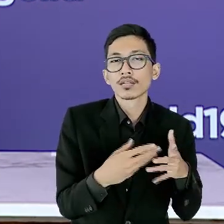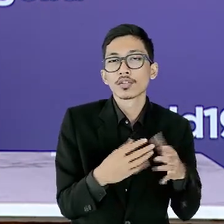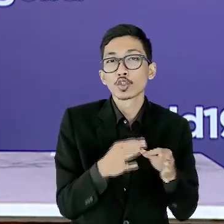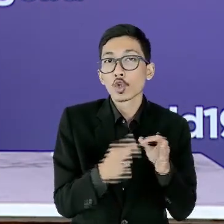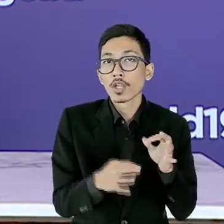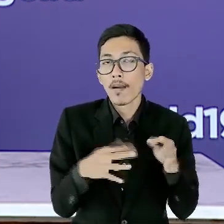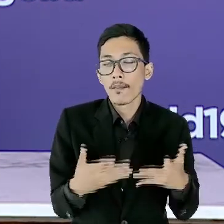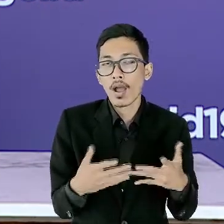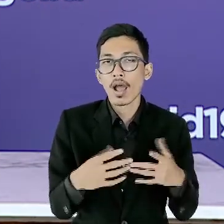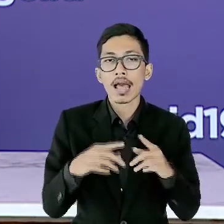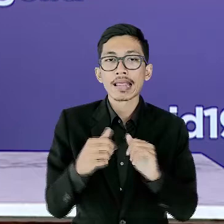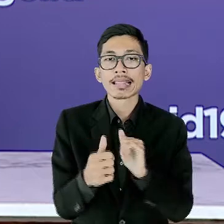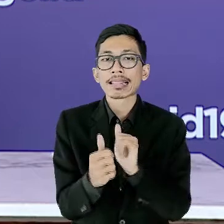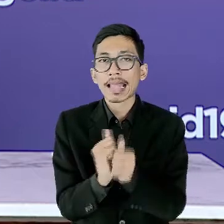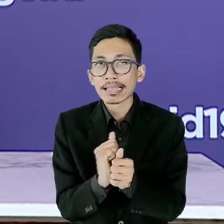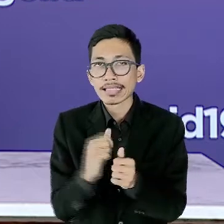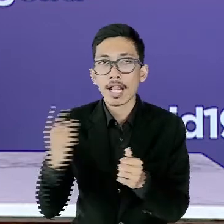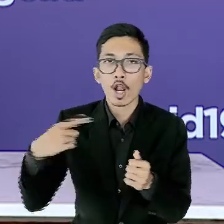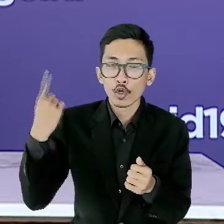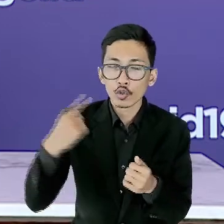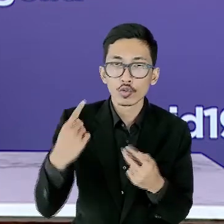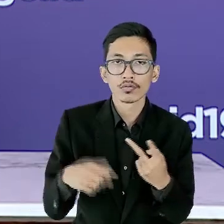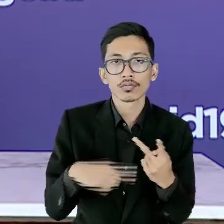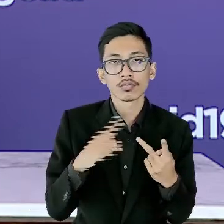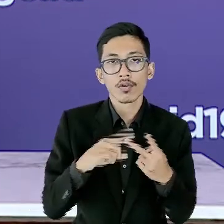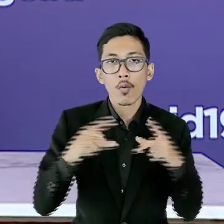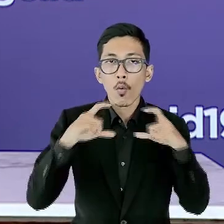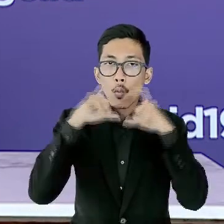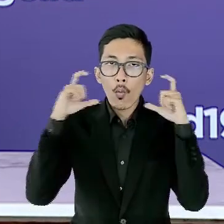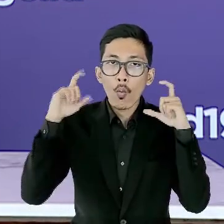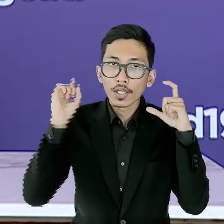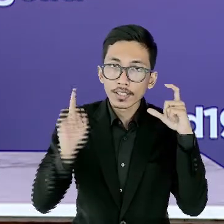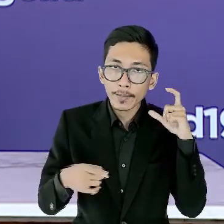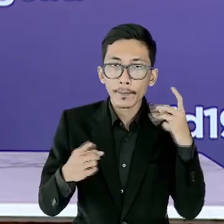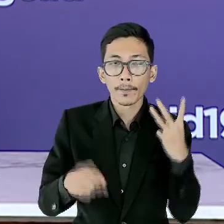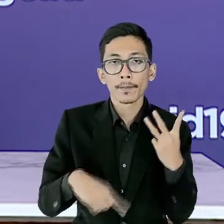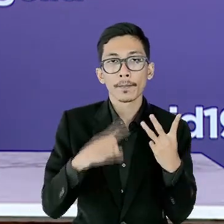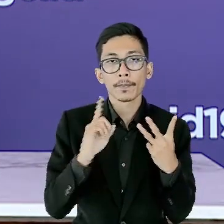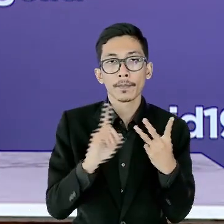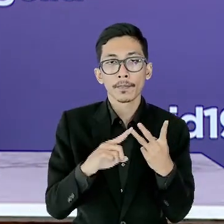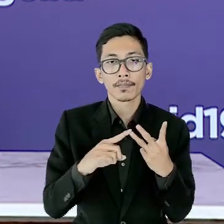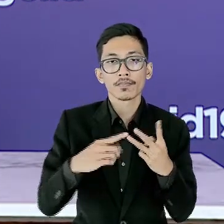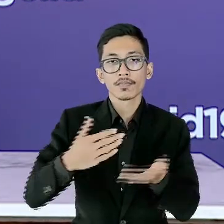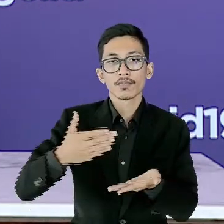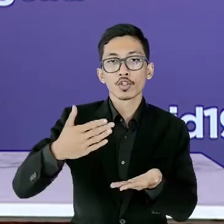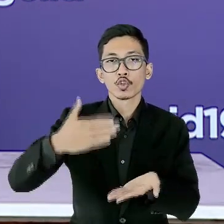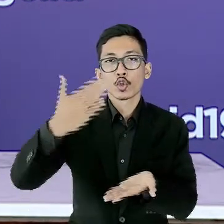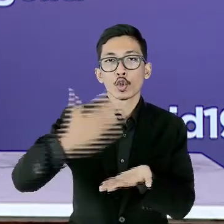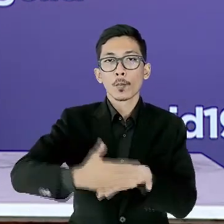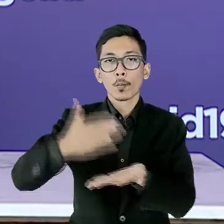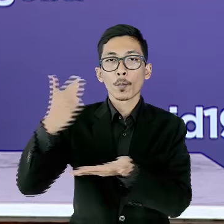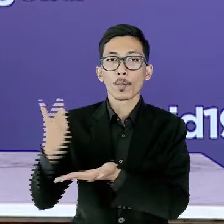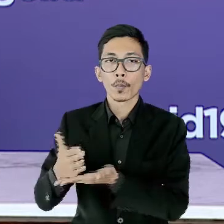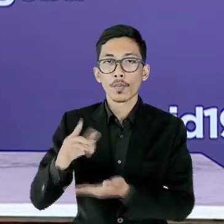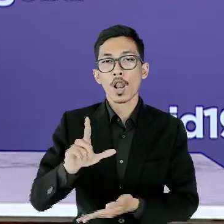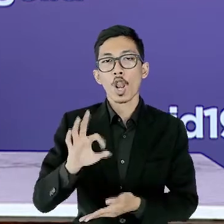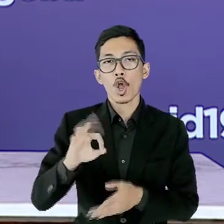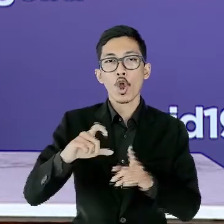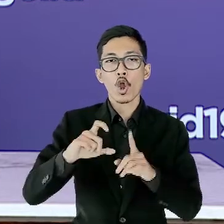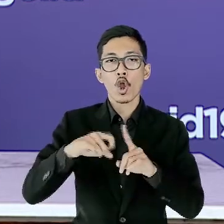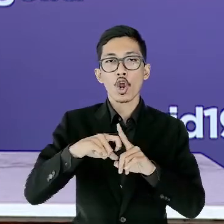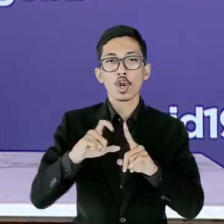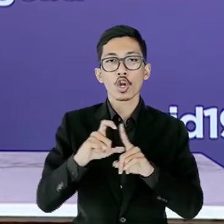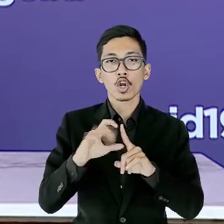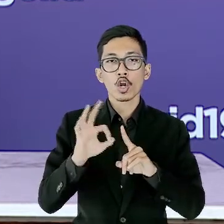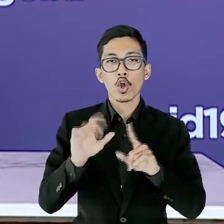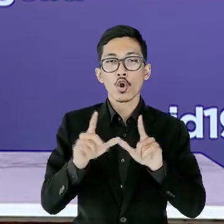masker, menggencarkan vaksinasi, dan menerapkan lockdown. Sama halnya dengan Jepang yang mengalami